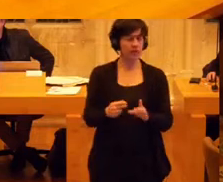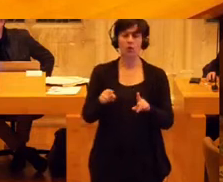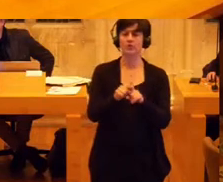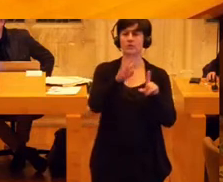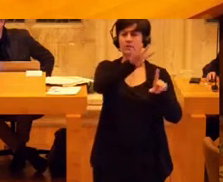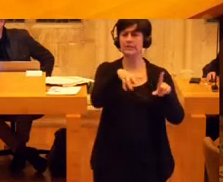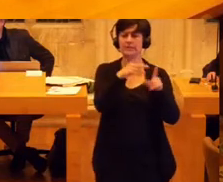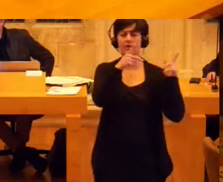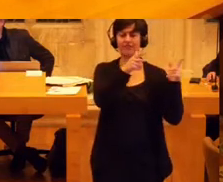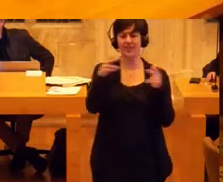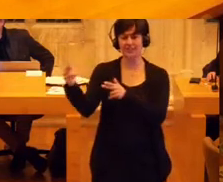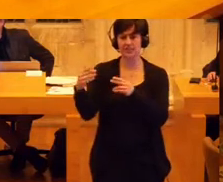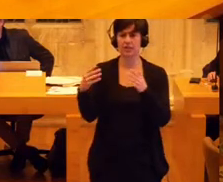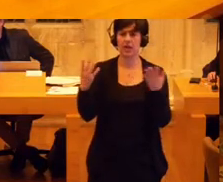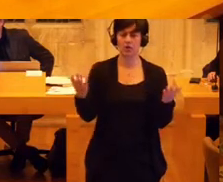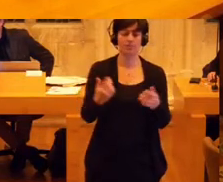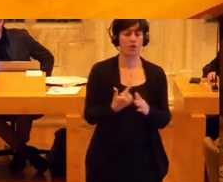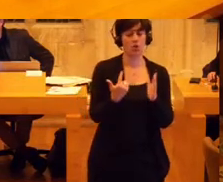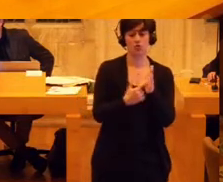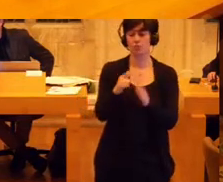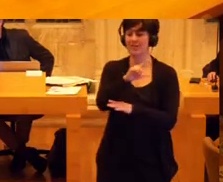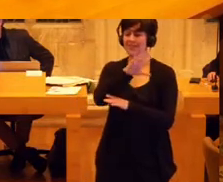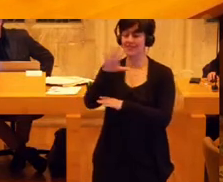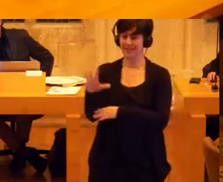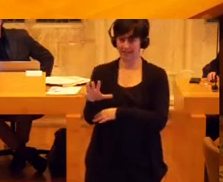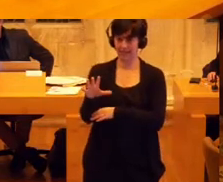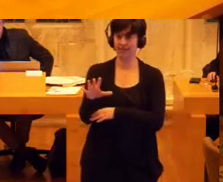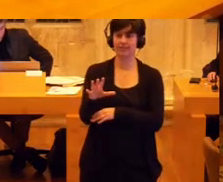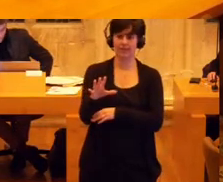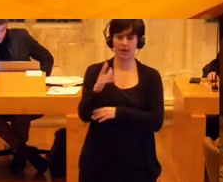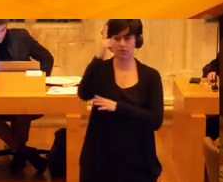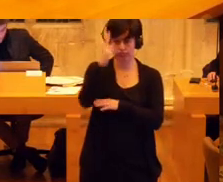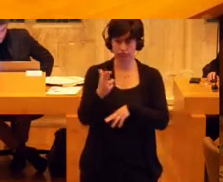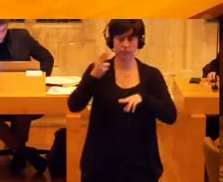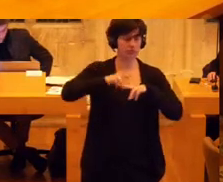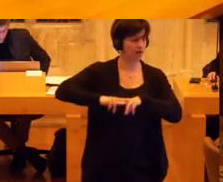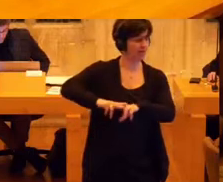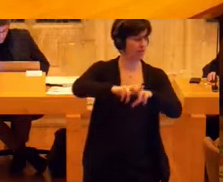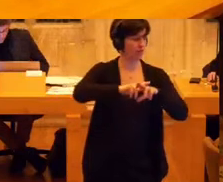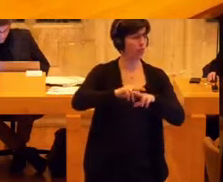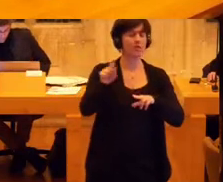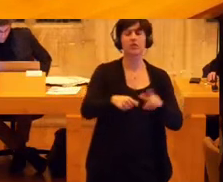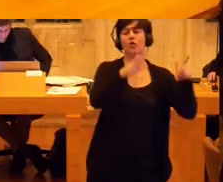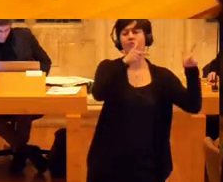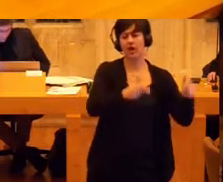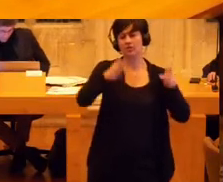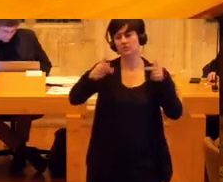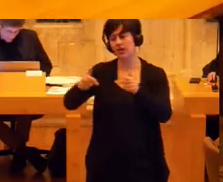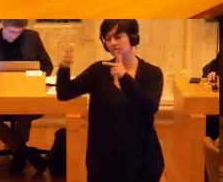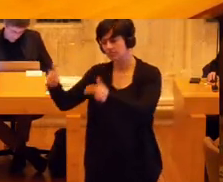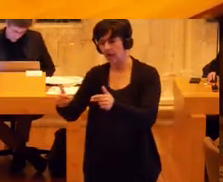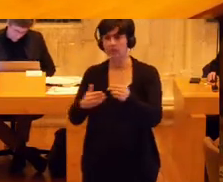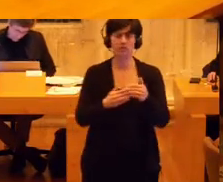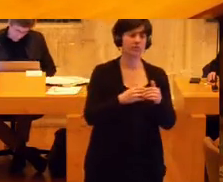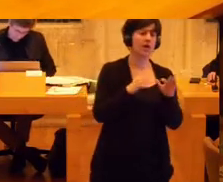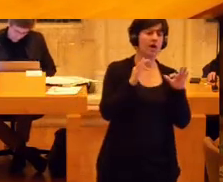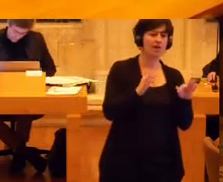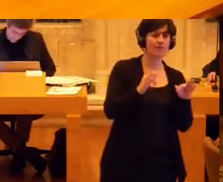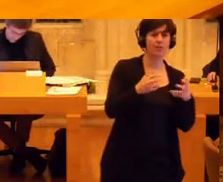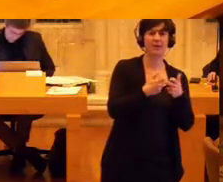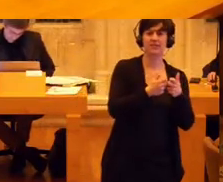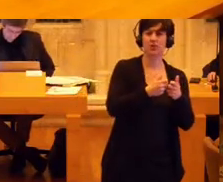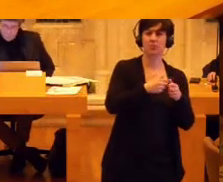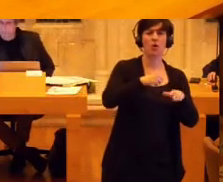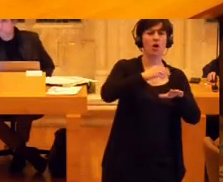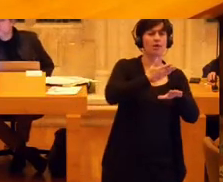phasage. Donc on est sur 2025 pour les travaux, donc avec des phasages, hein, à la fois sur les retraits de